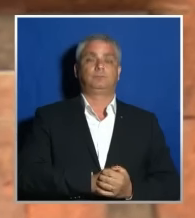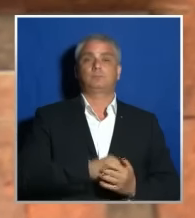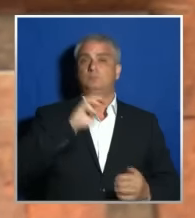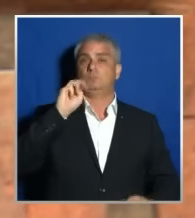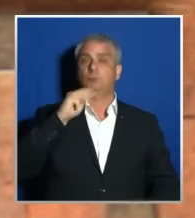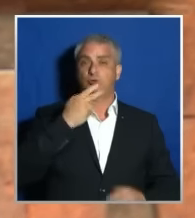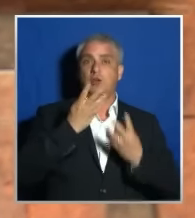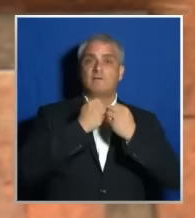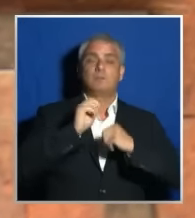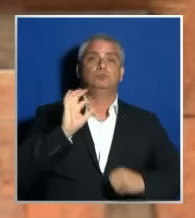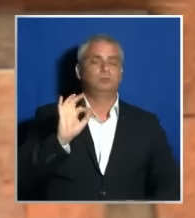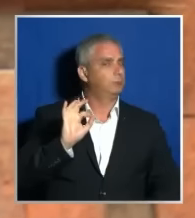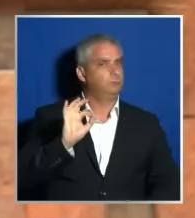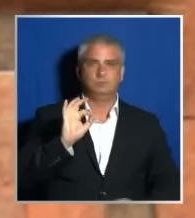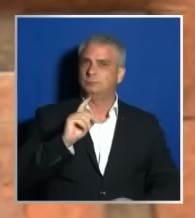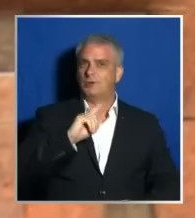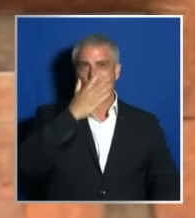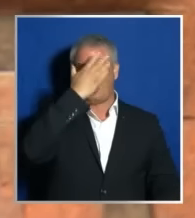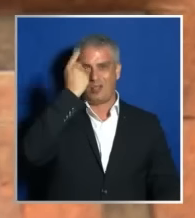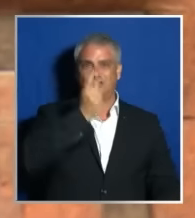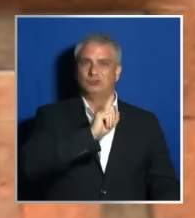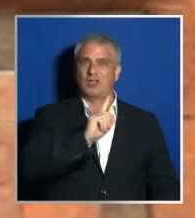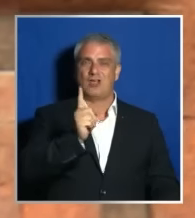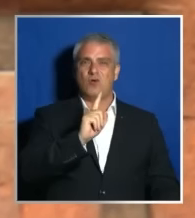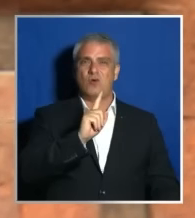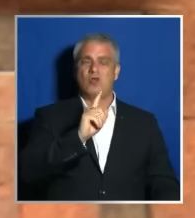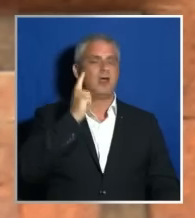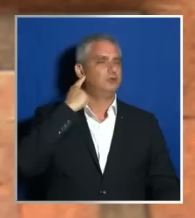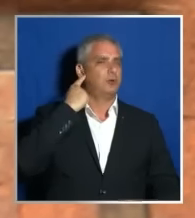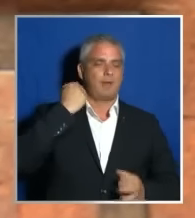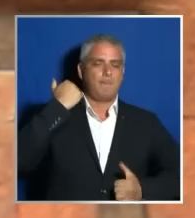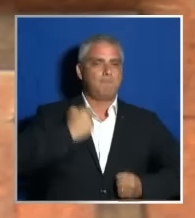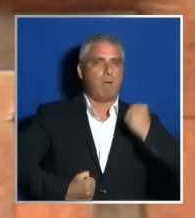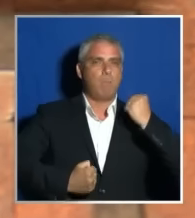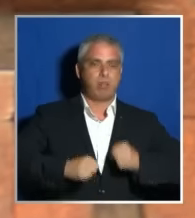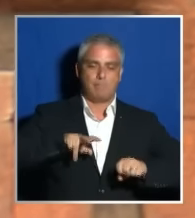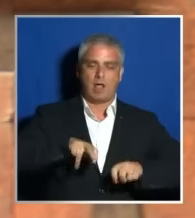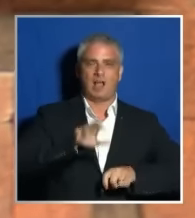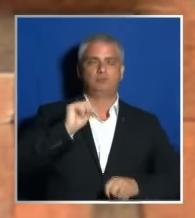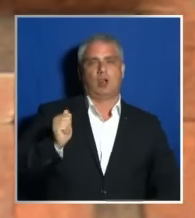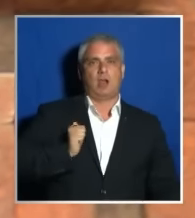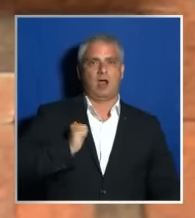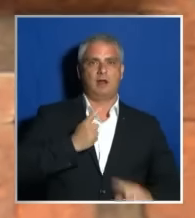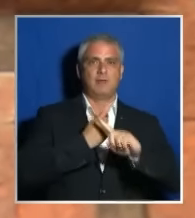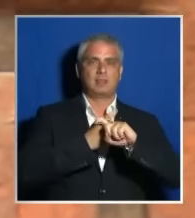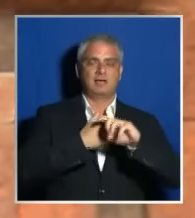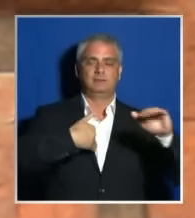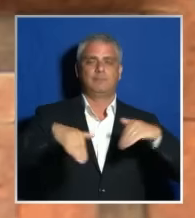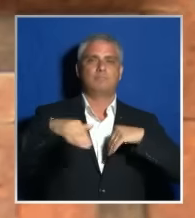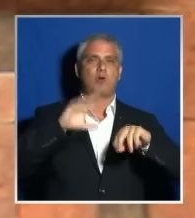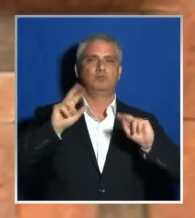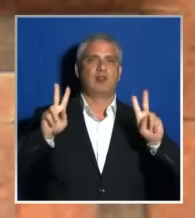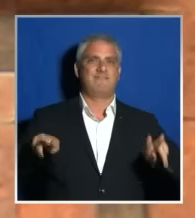ב-1938. משה ובני משפחתו מעולם לא שכחו את נקישות המגפיים של החיילים הנאצים ברחובות